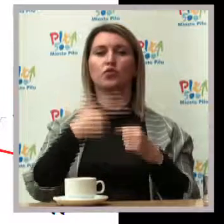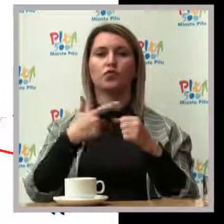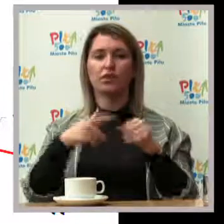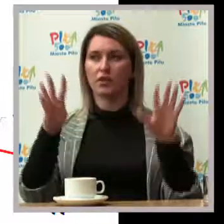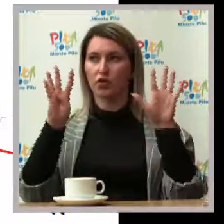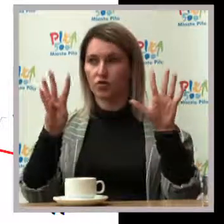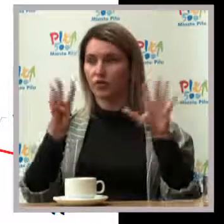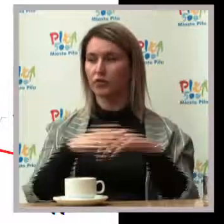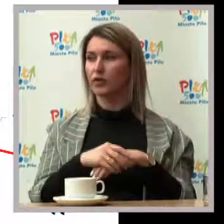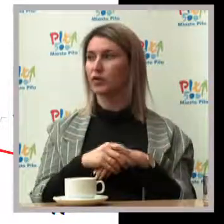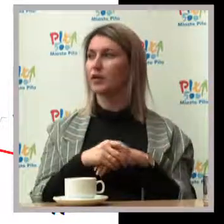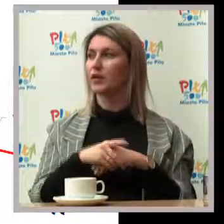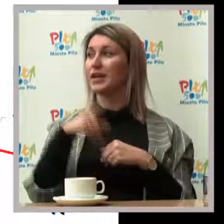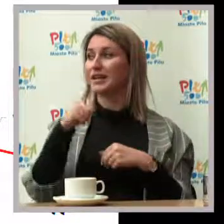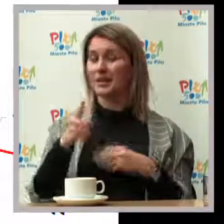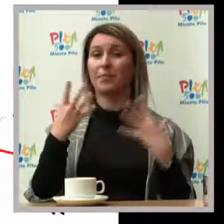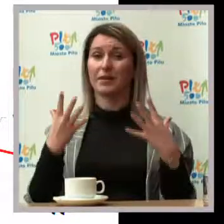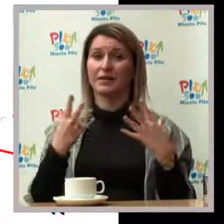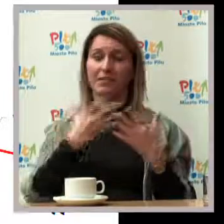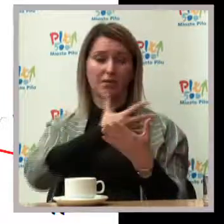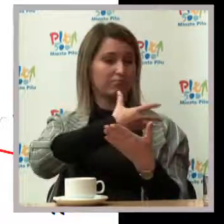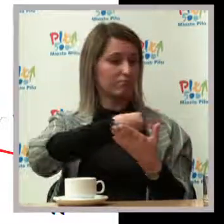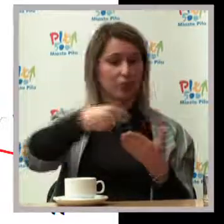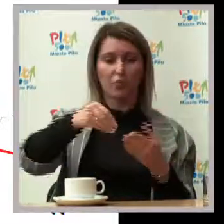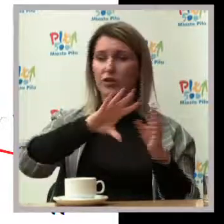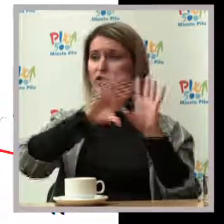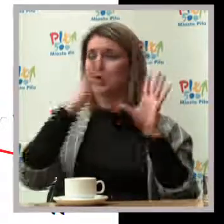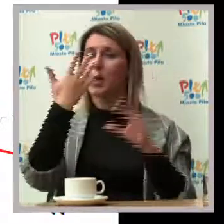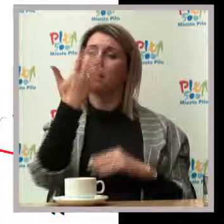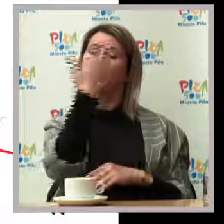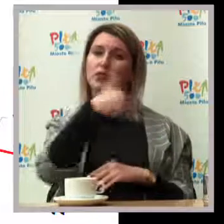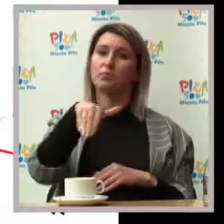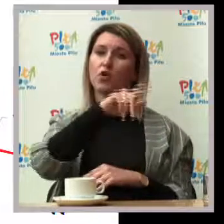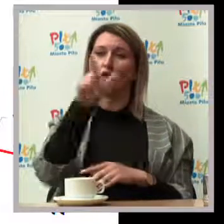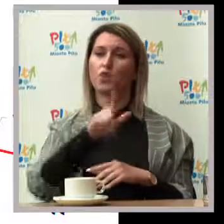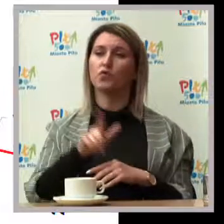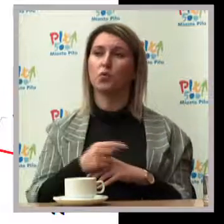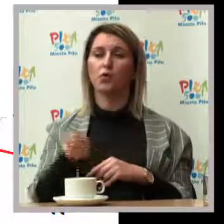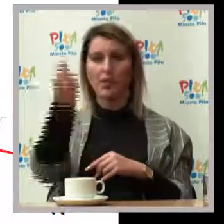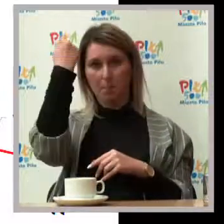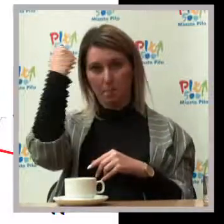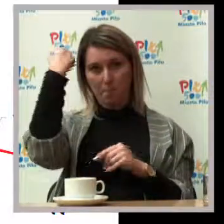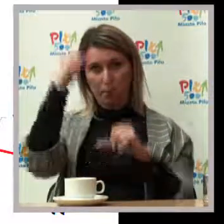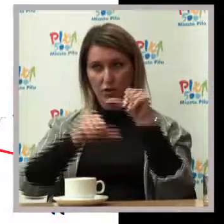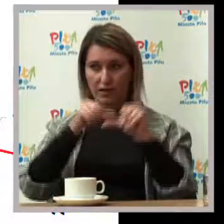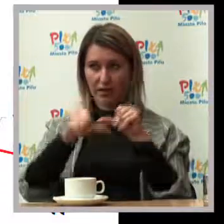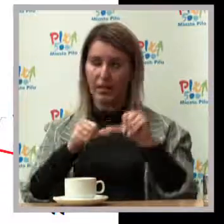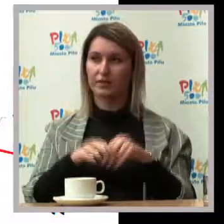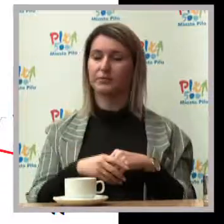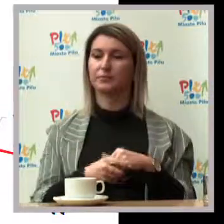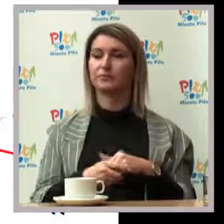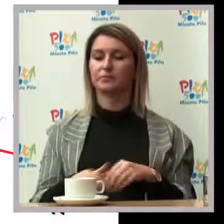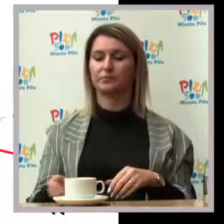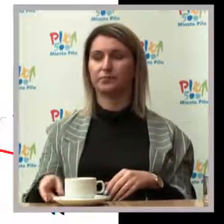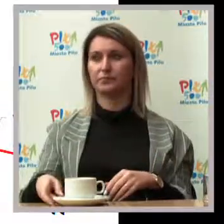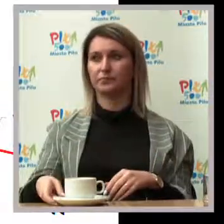2029, gdzie w ostatnim roku zamierzamy spłacić 5 milionów złotych z obligacji, które wyemitowaliśmy w poprzednich latach. Ten wskaźnik zadłużenia